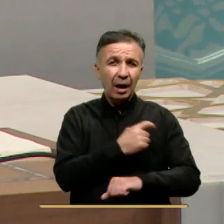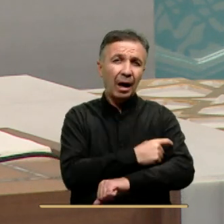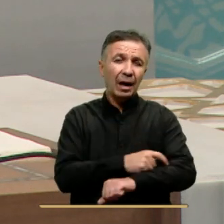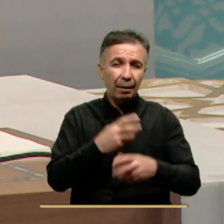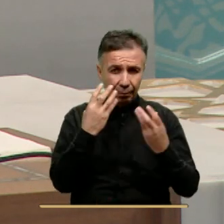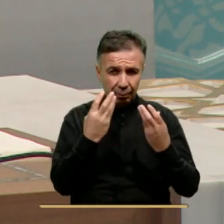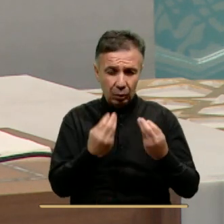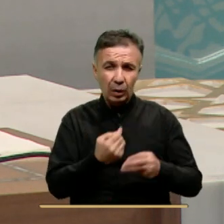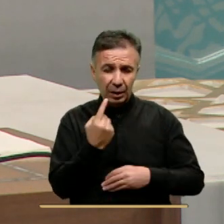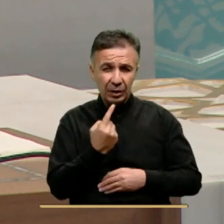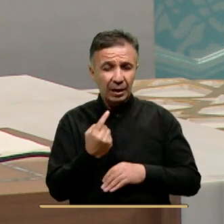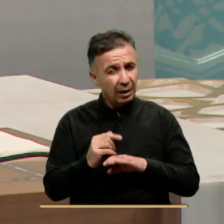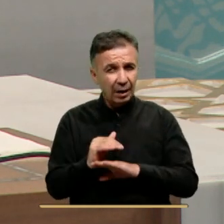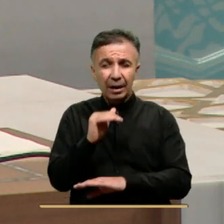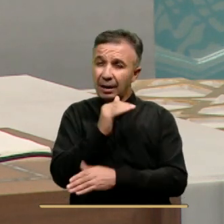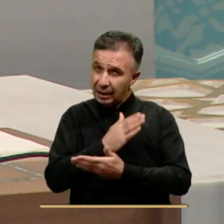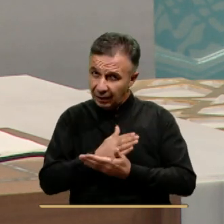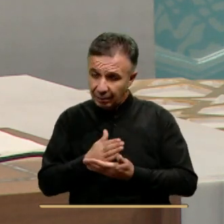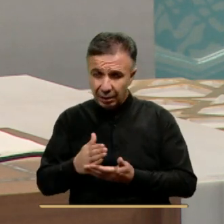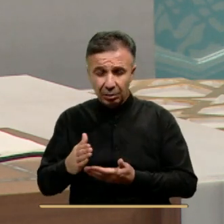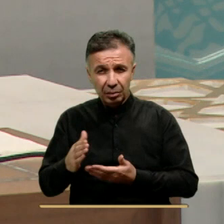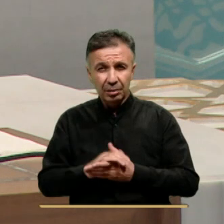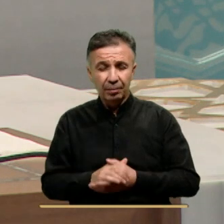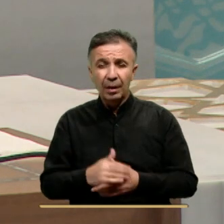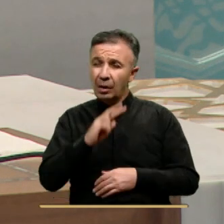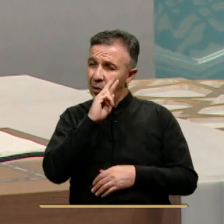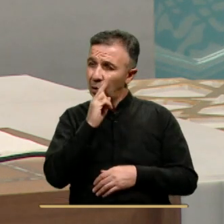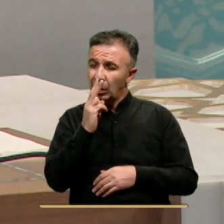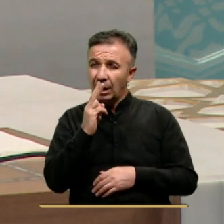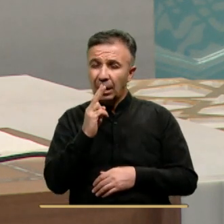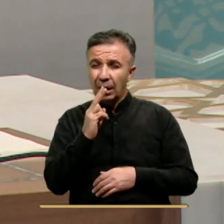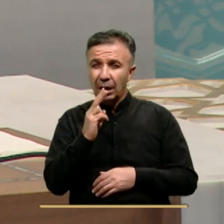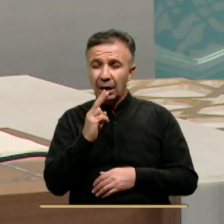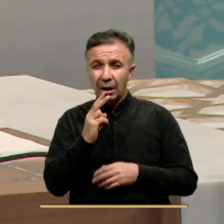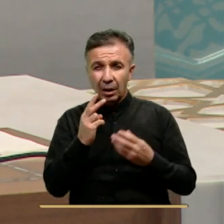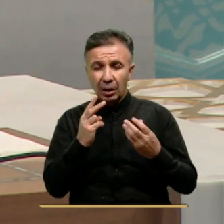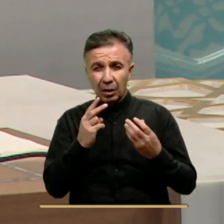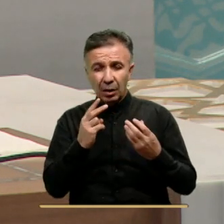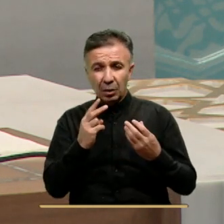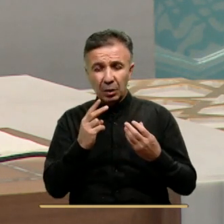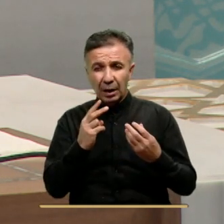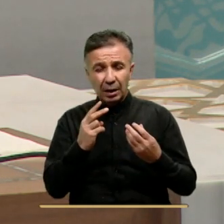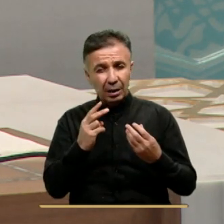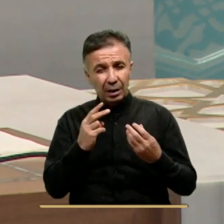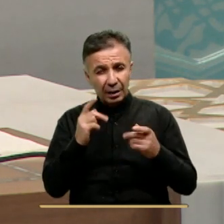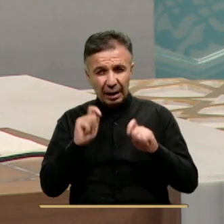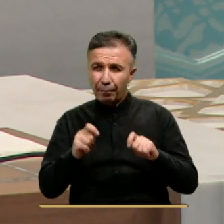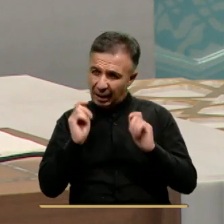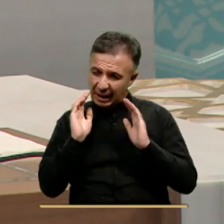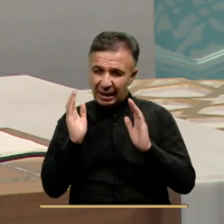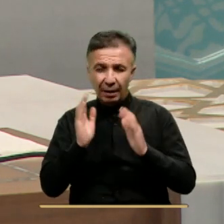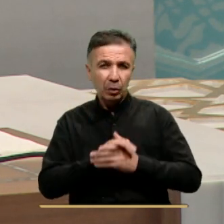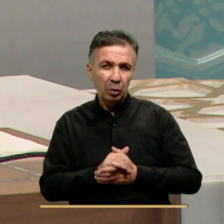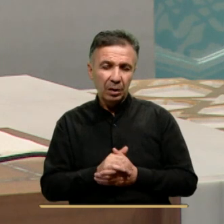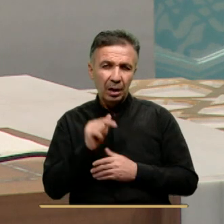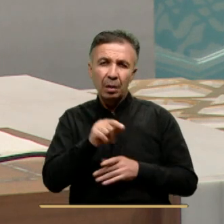haramlarla hayatını devam ettiriyorsa günahlar içerisinde hiç çekilmeden bulaşı bu